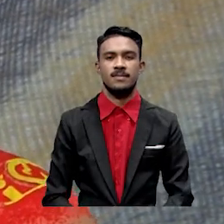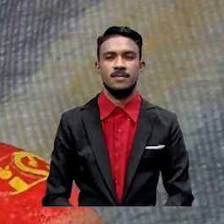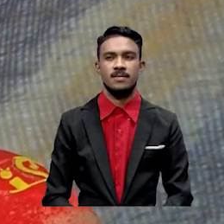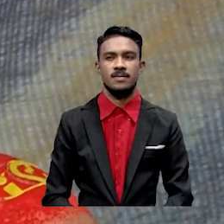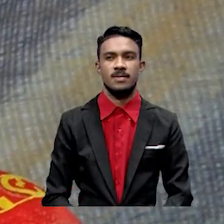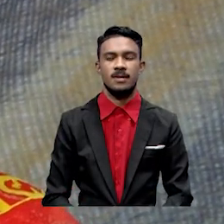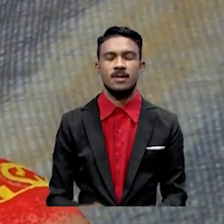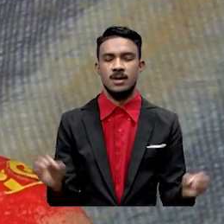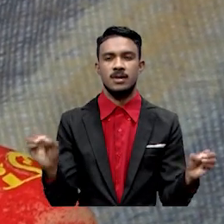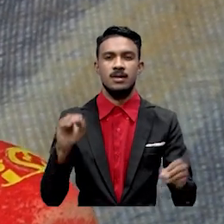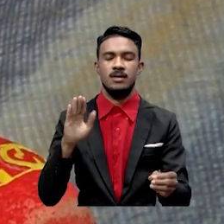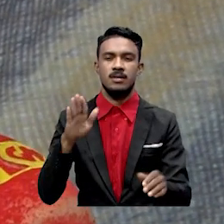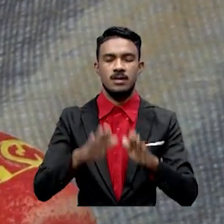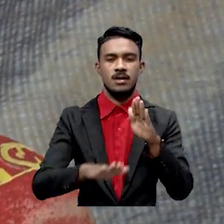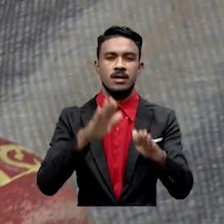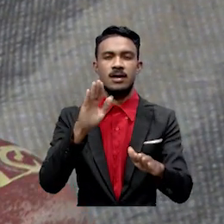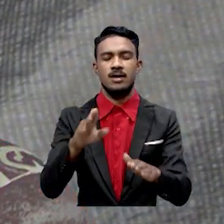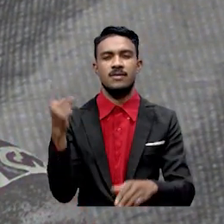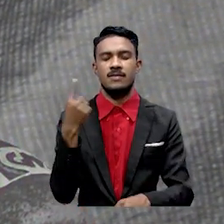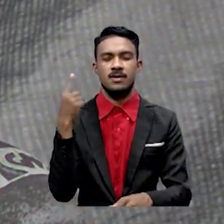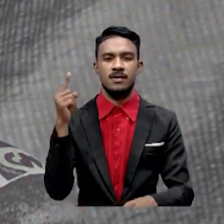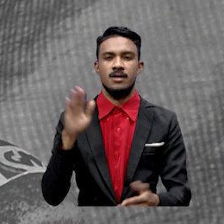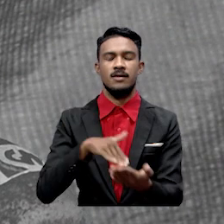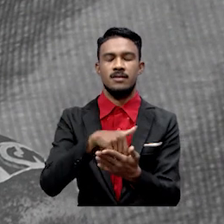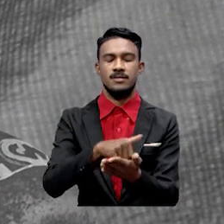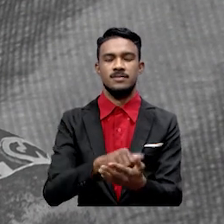la los la la pele ain kole.